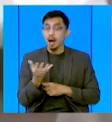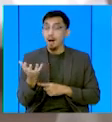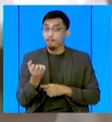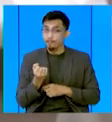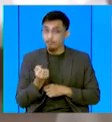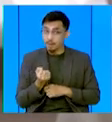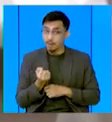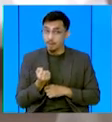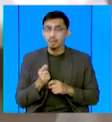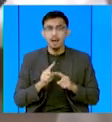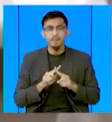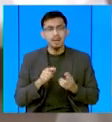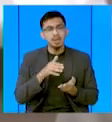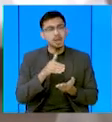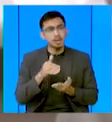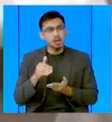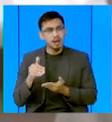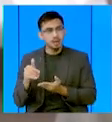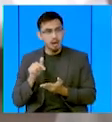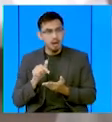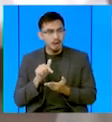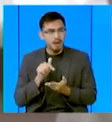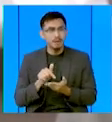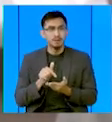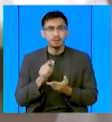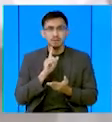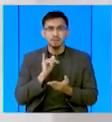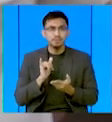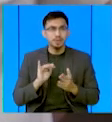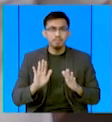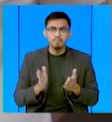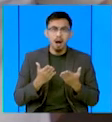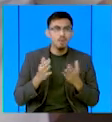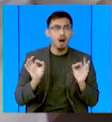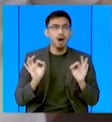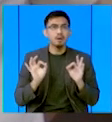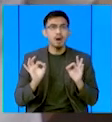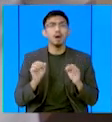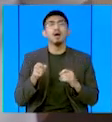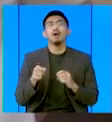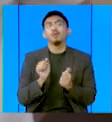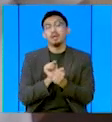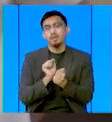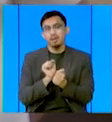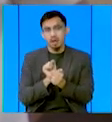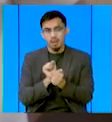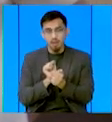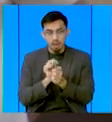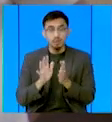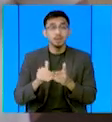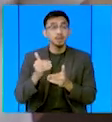merupakan satu perbuatan tindakan pidana. Yang kami lakukan, kami akan segera